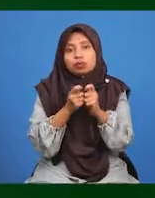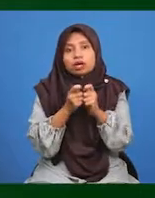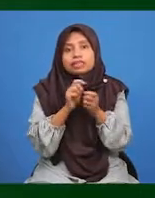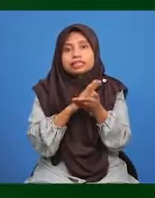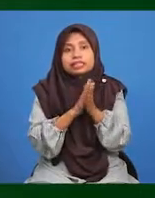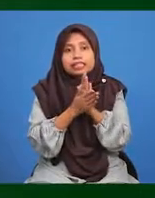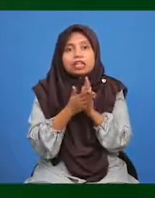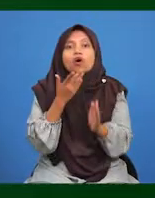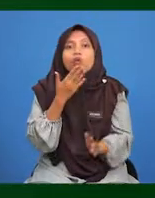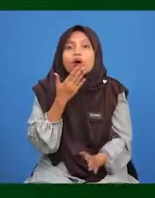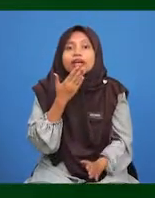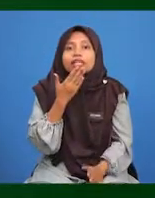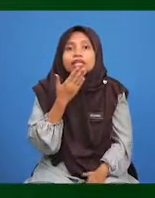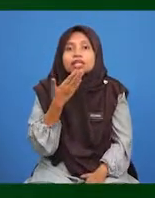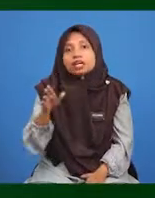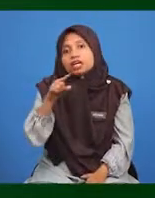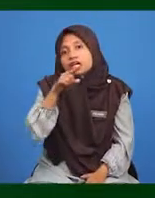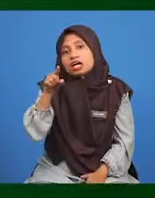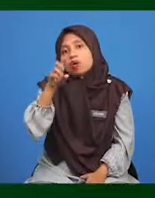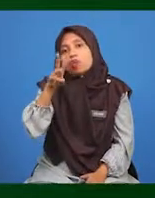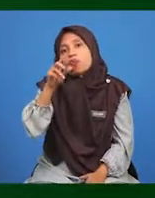Warna menjadi warna-warni.